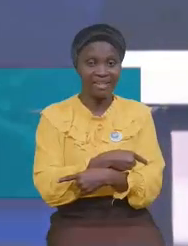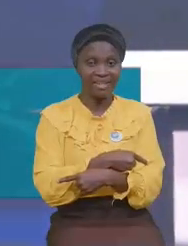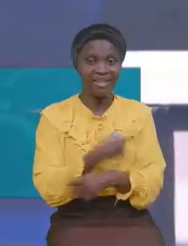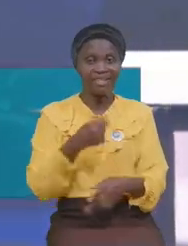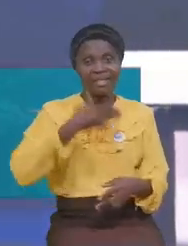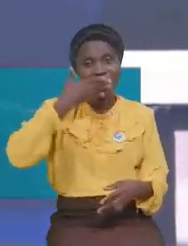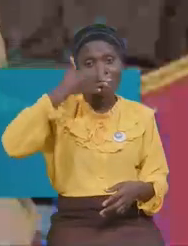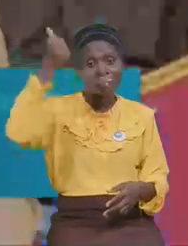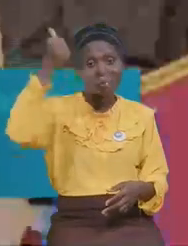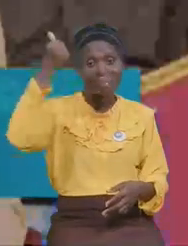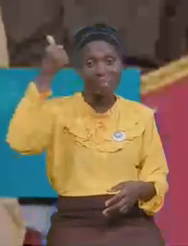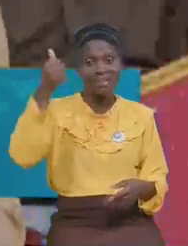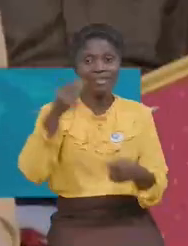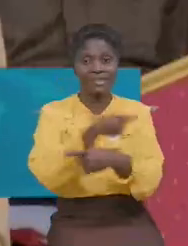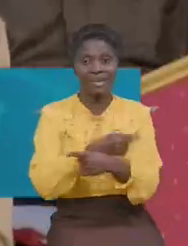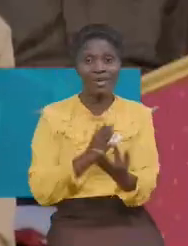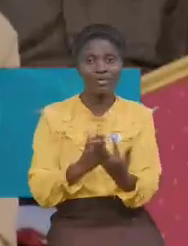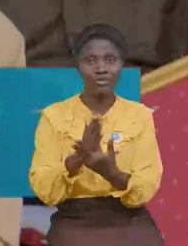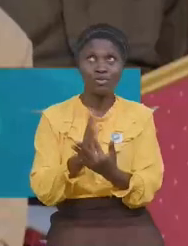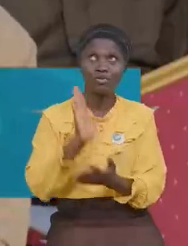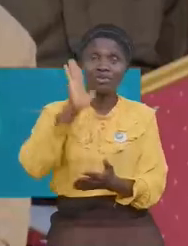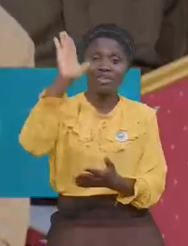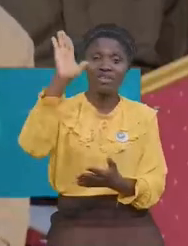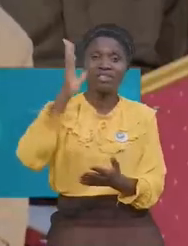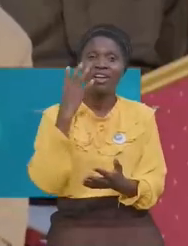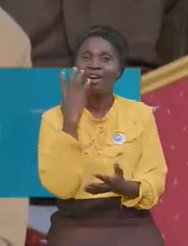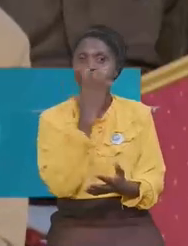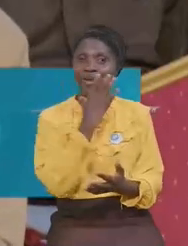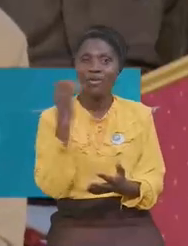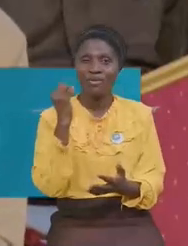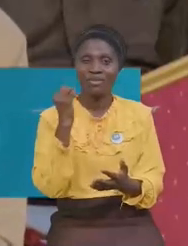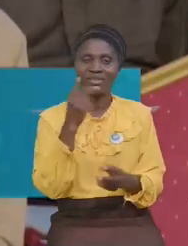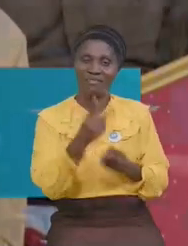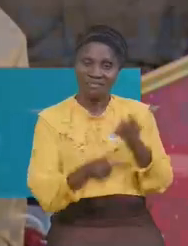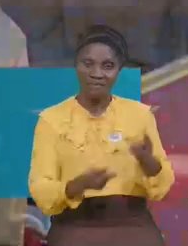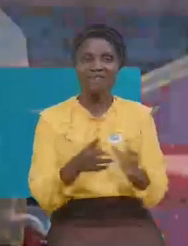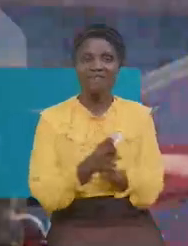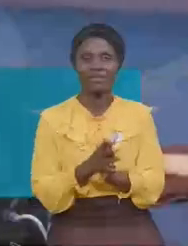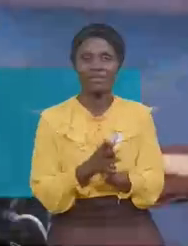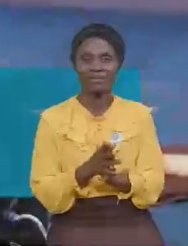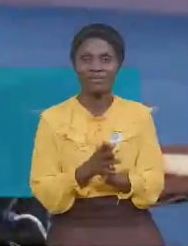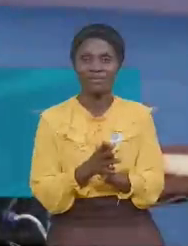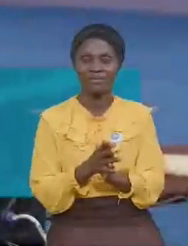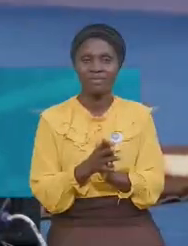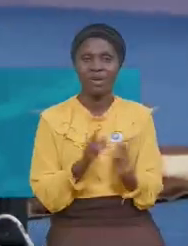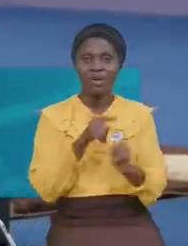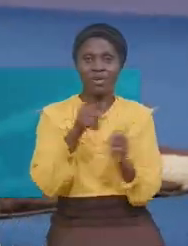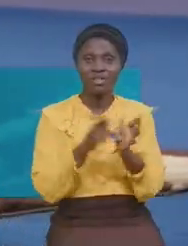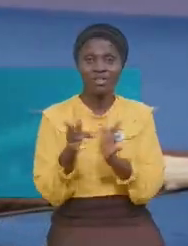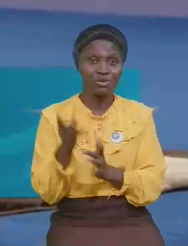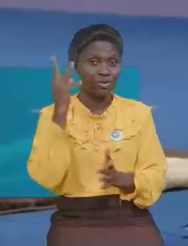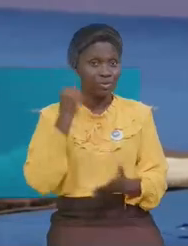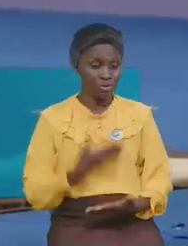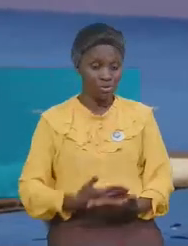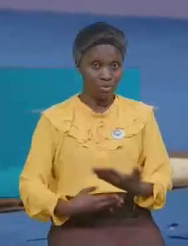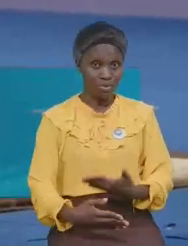3. Le meilleur jour à travers sa visite glorieuse. Jésus était